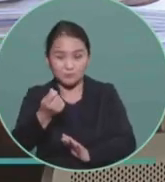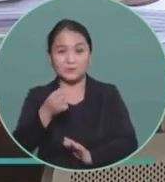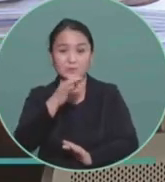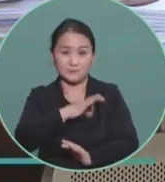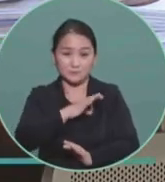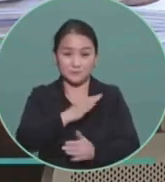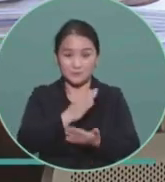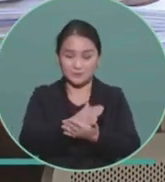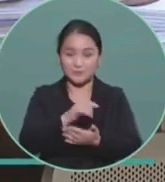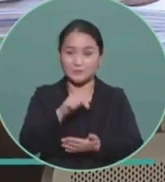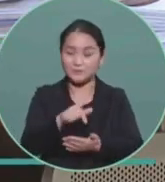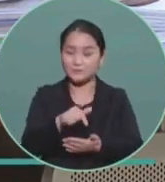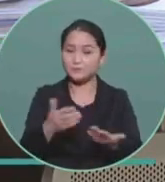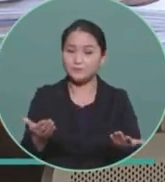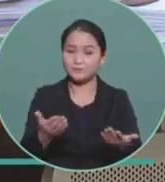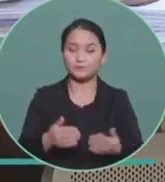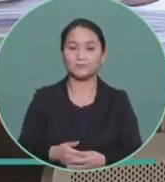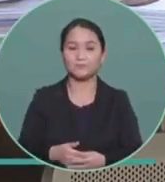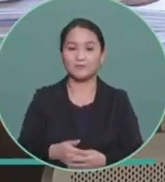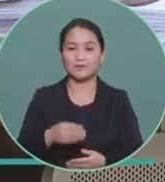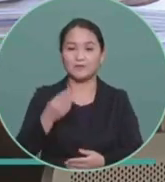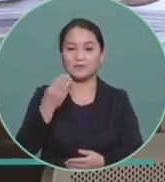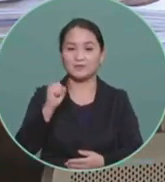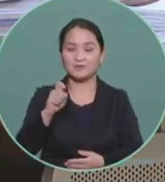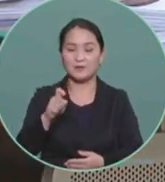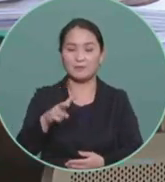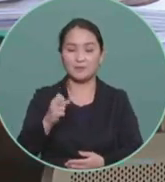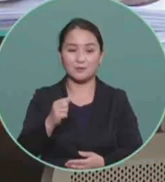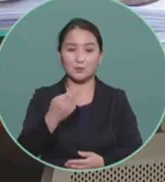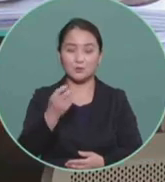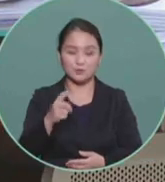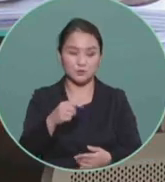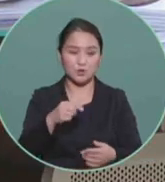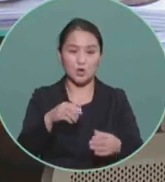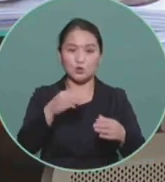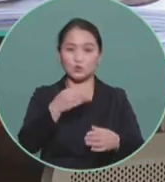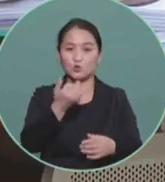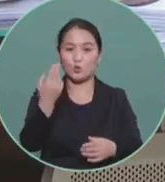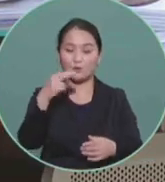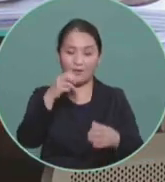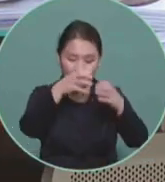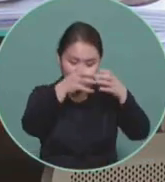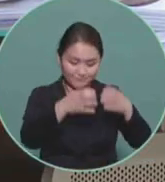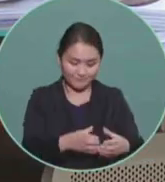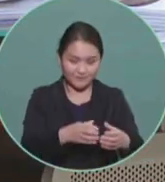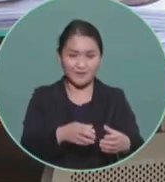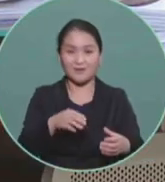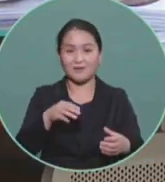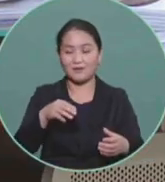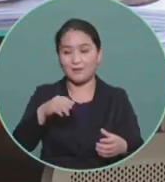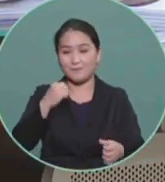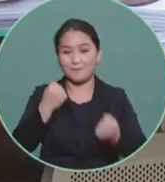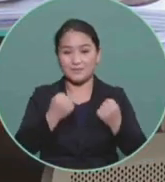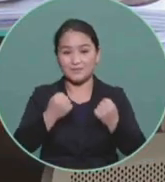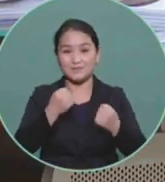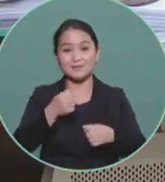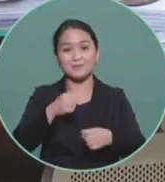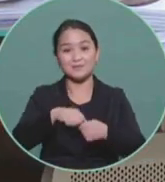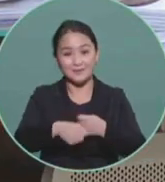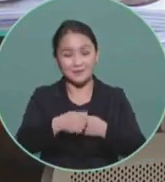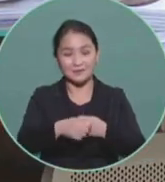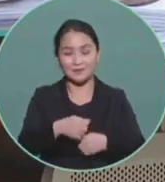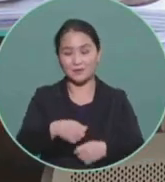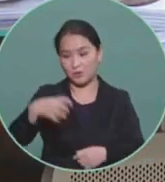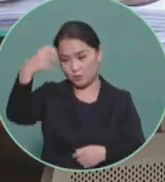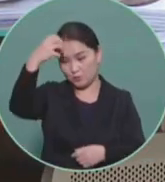хэрэглэлээ. Үндсэндээ бол энэ бол тэр шахмал төлшний шуудаа тээврийн зардал хоёр л байсан. Тэгэхээр төрийн үйлдвэр байна гэдэг нь бол